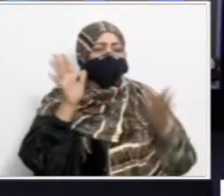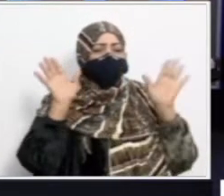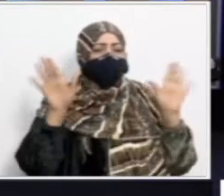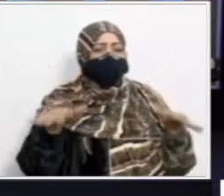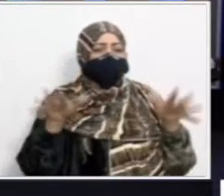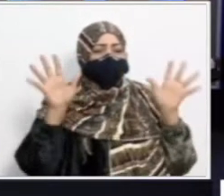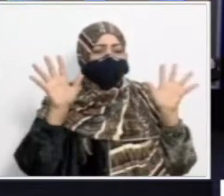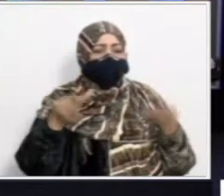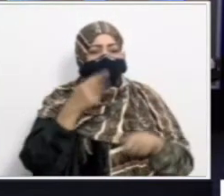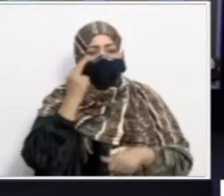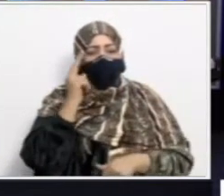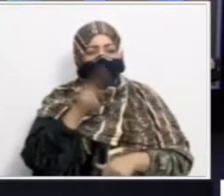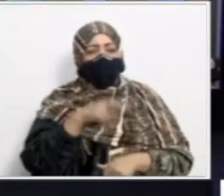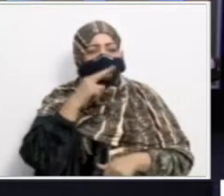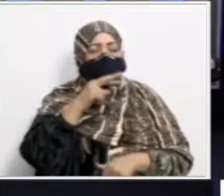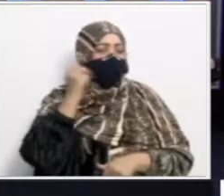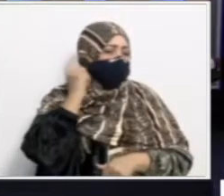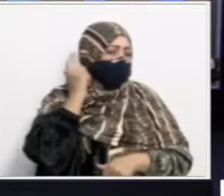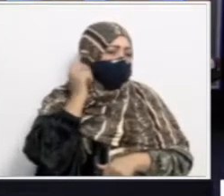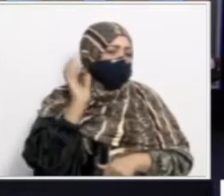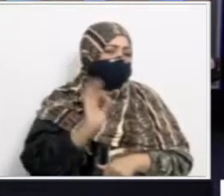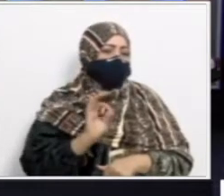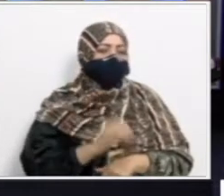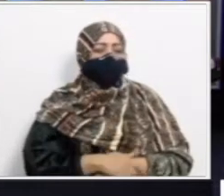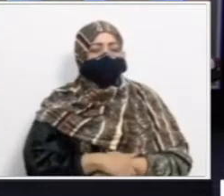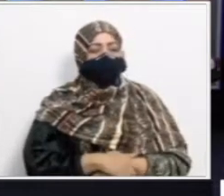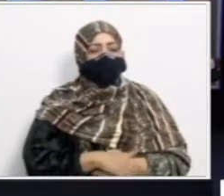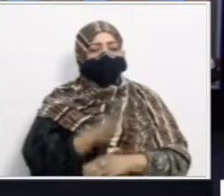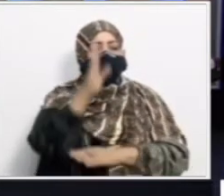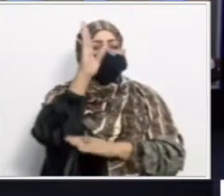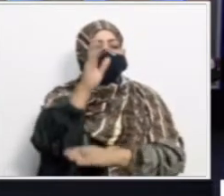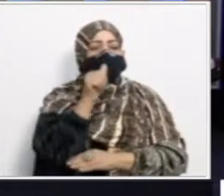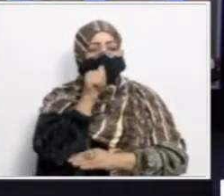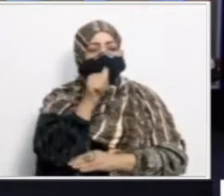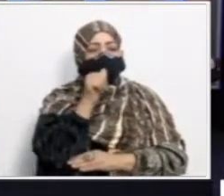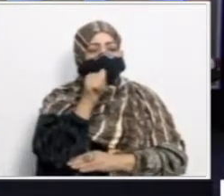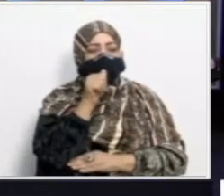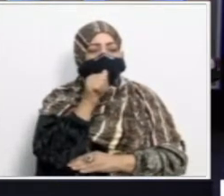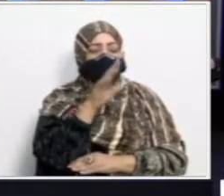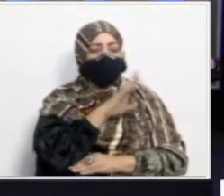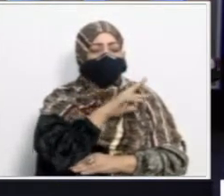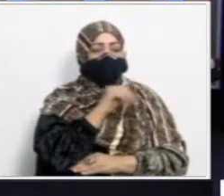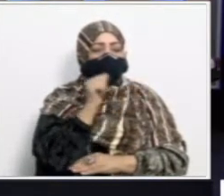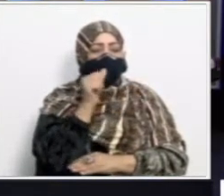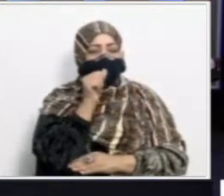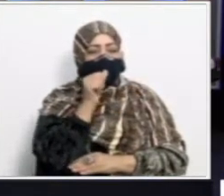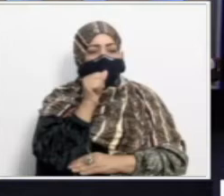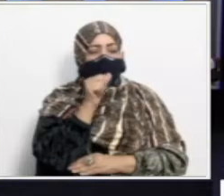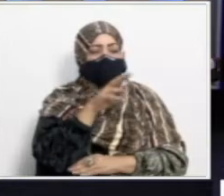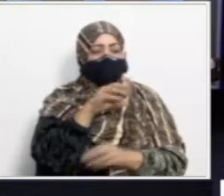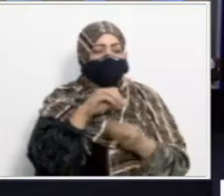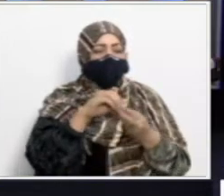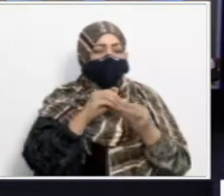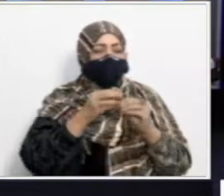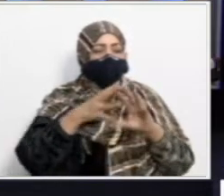وبعدين عطوني سيسه ميه مغبسه يسوي كميه هيك خاص تكون فيها هيك لونها تكون زي ميه الغدير لما تبدا متغبسه شوي شربتها